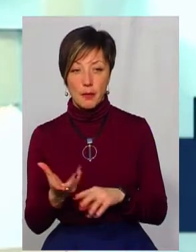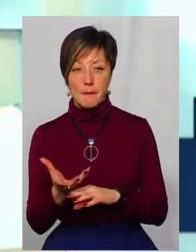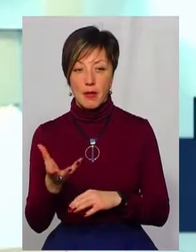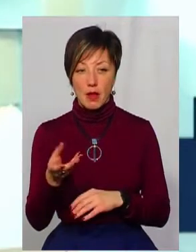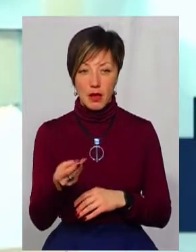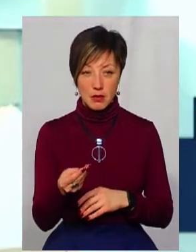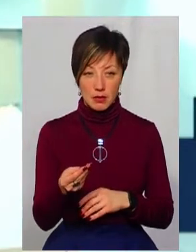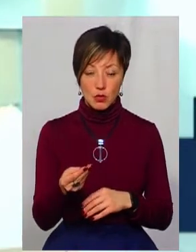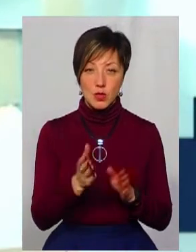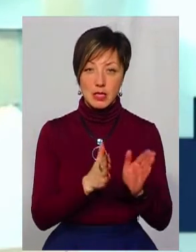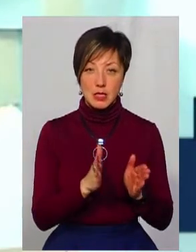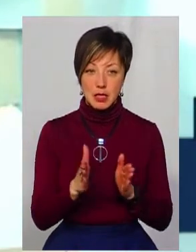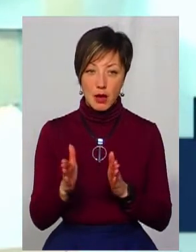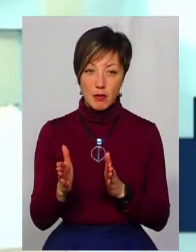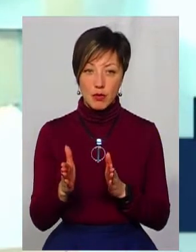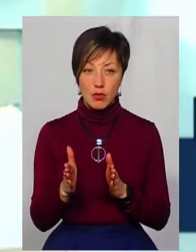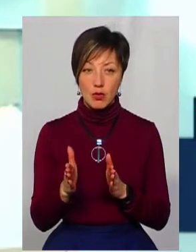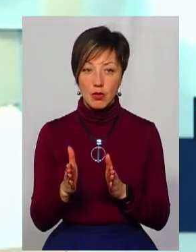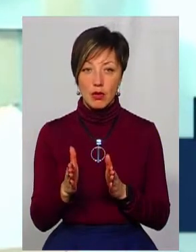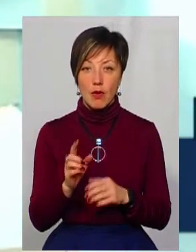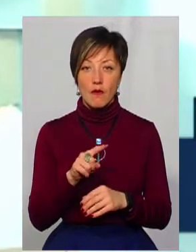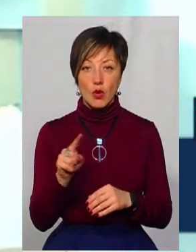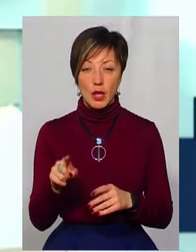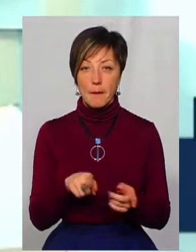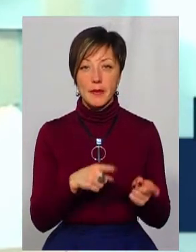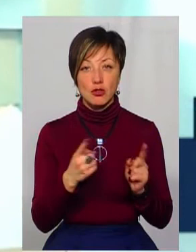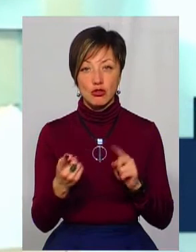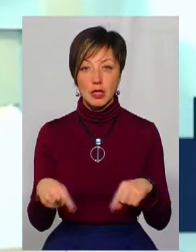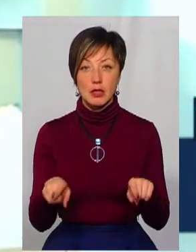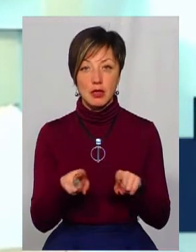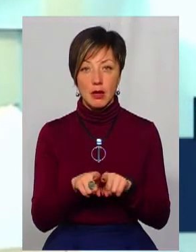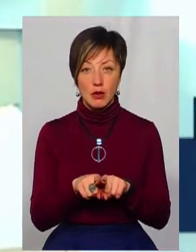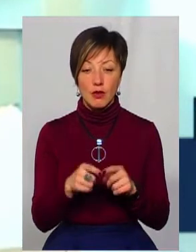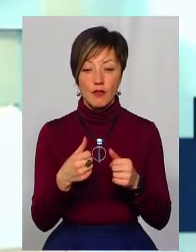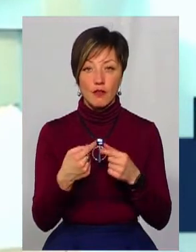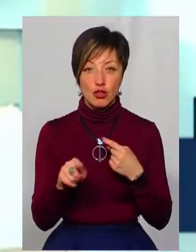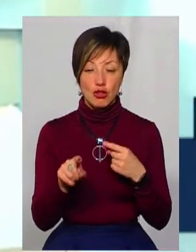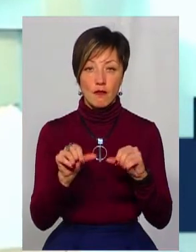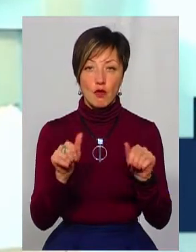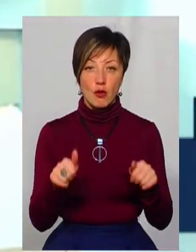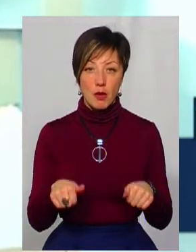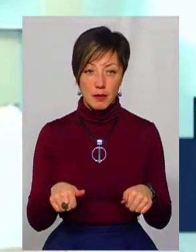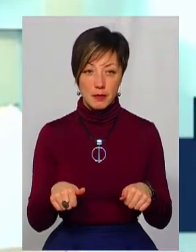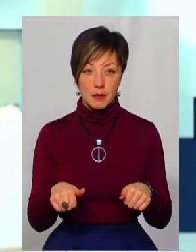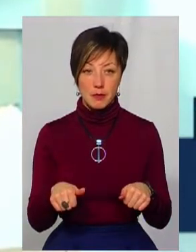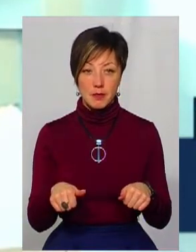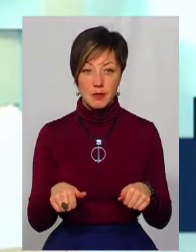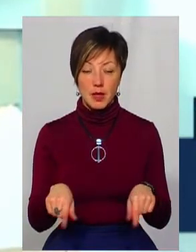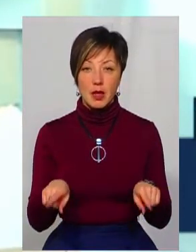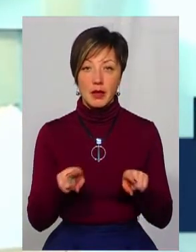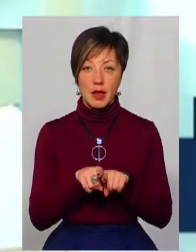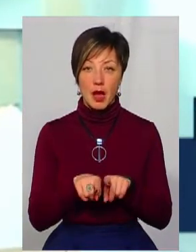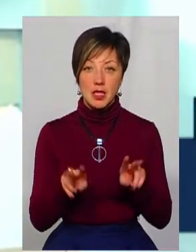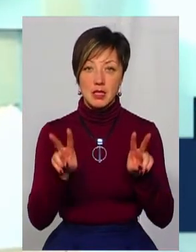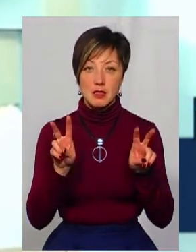платну систему вещання, вони перейшли також в новіший формат. Вони перейшли в формат так званий